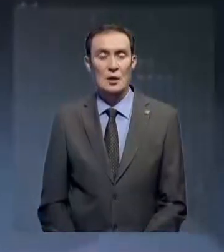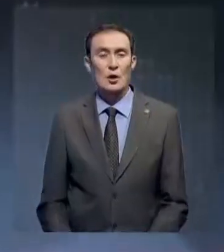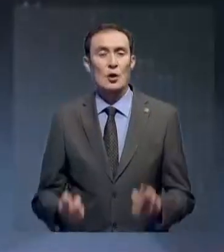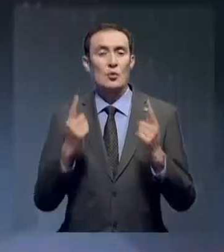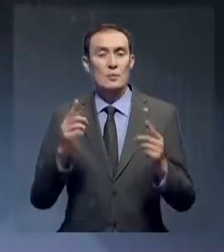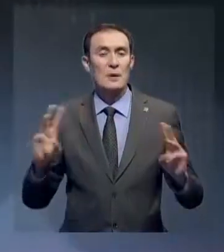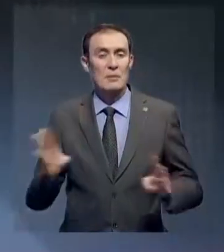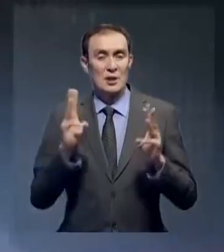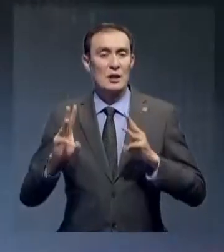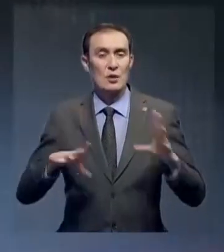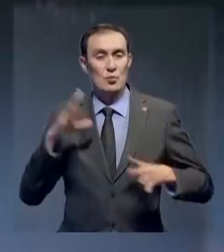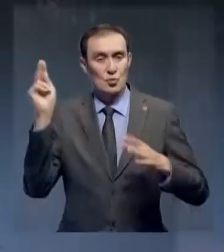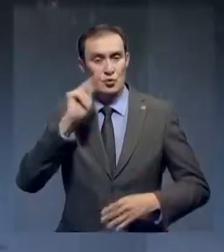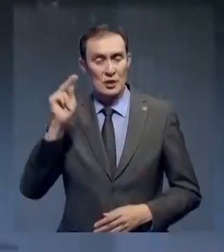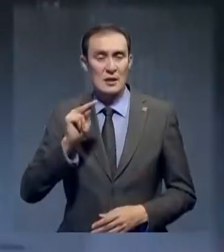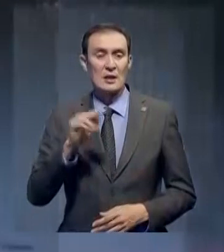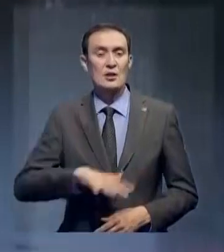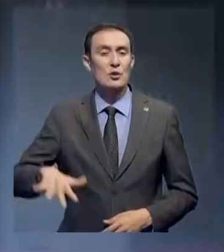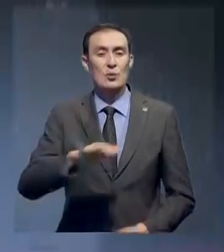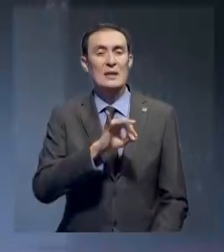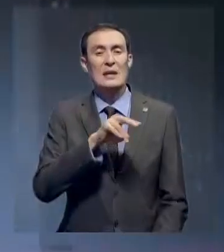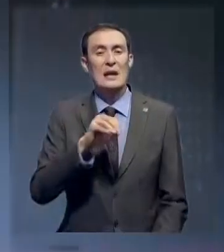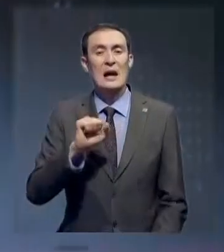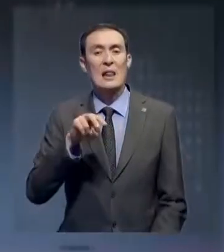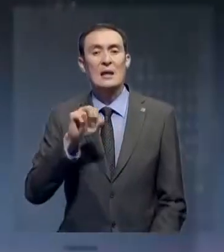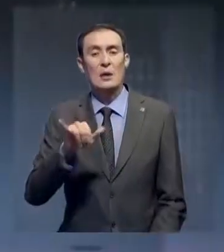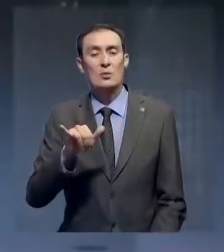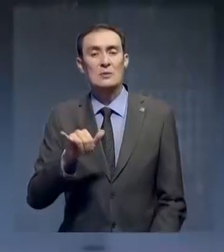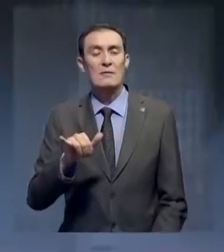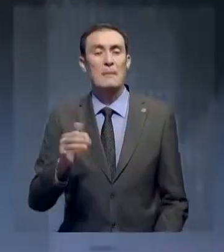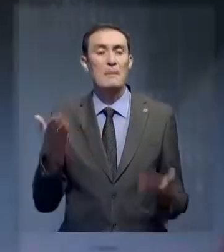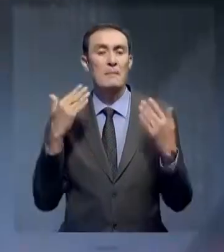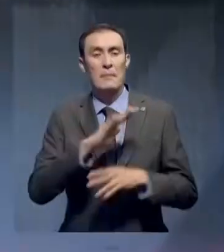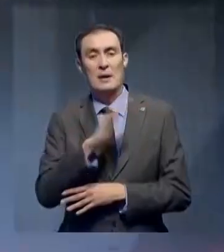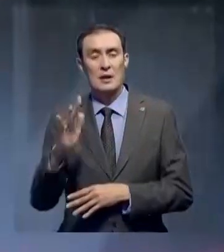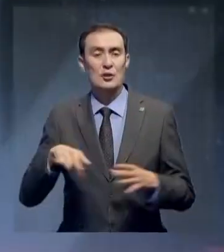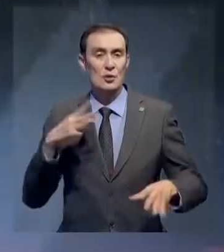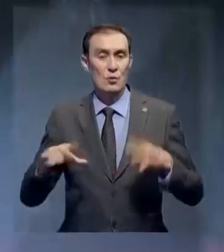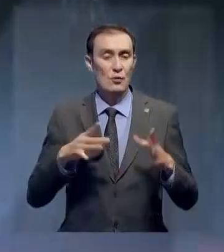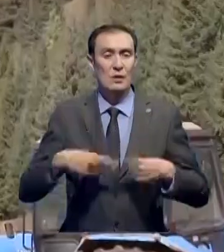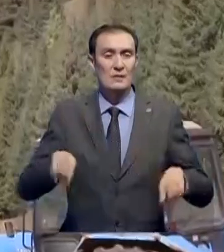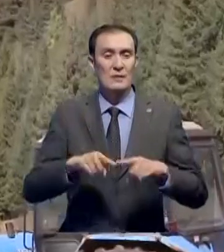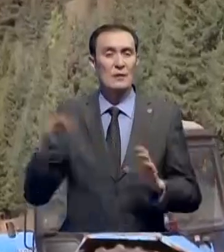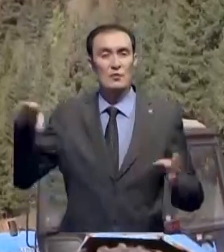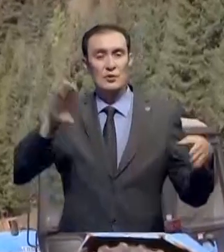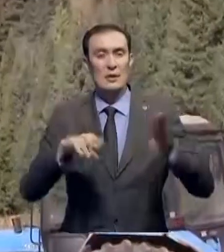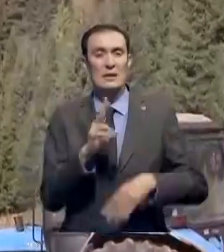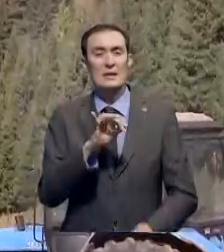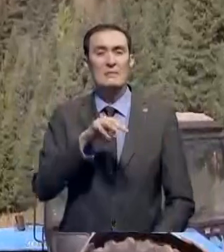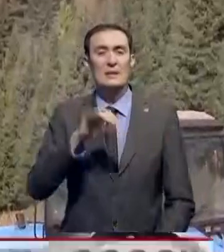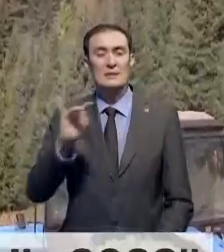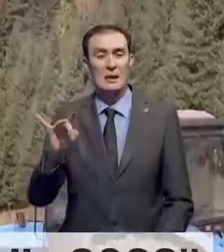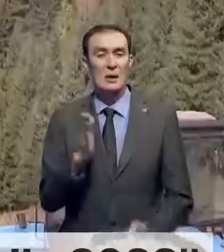Масштабные пожарно-тактические учения провели спасатели на территории Илия-Алатауского национального парка. Тренировку организовали в ущелье